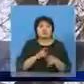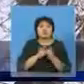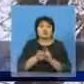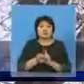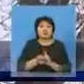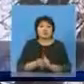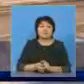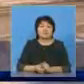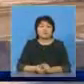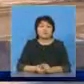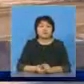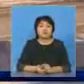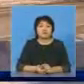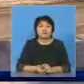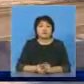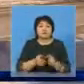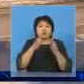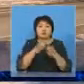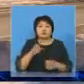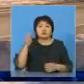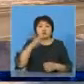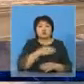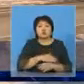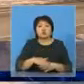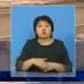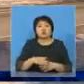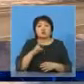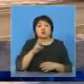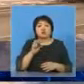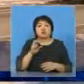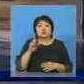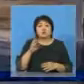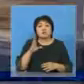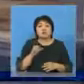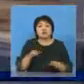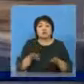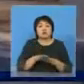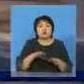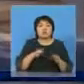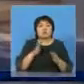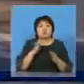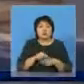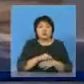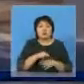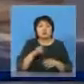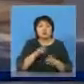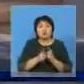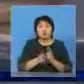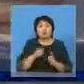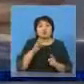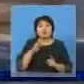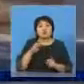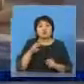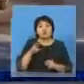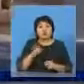замена опоры светильников по улице Кобзева, а также производятся работы по замене